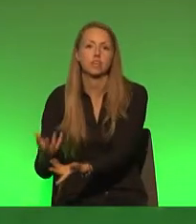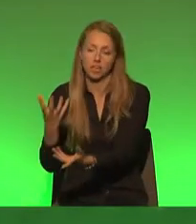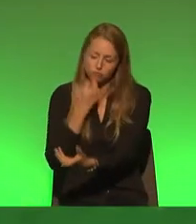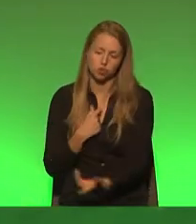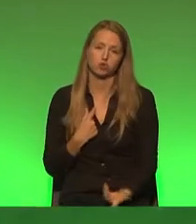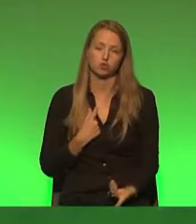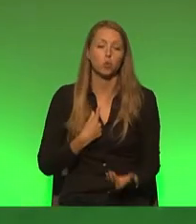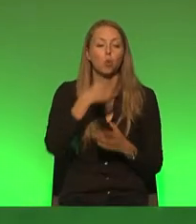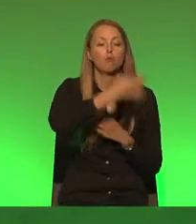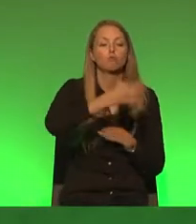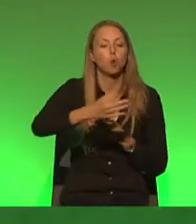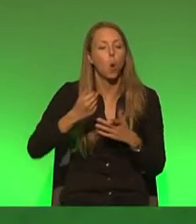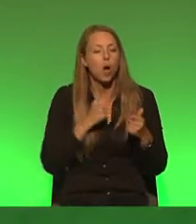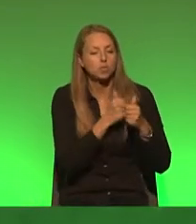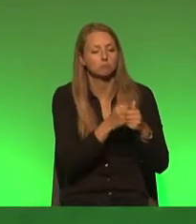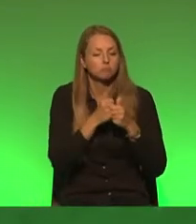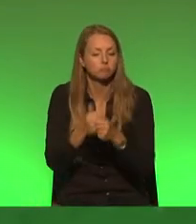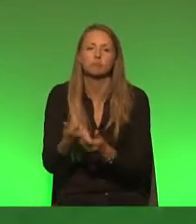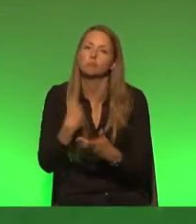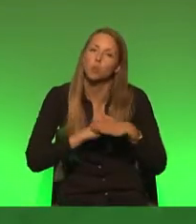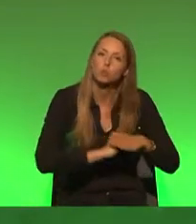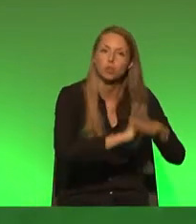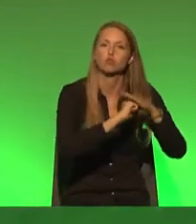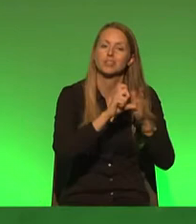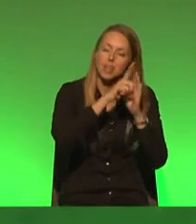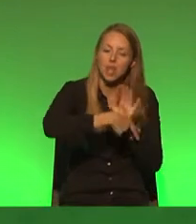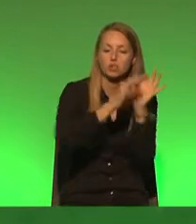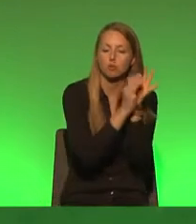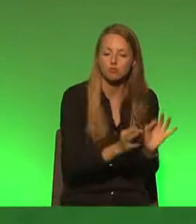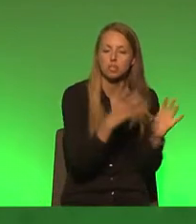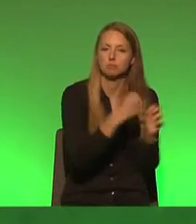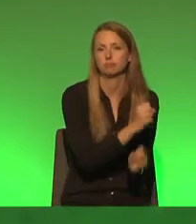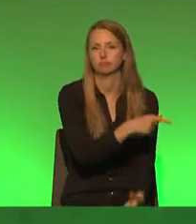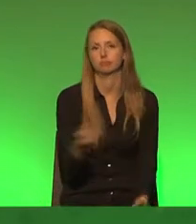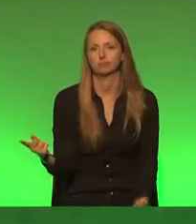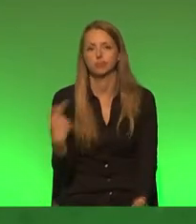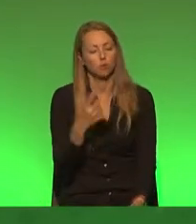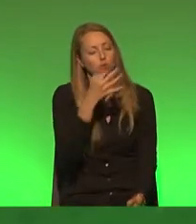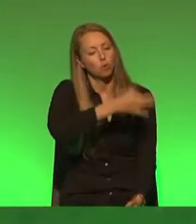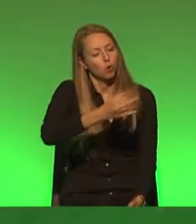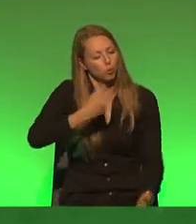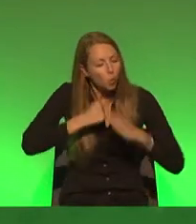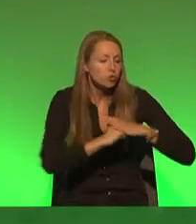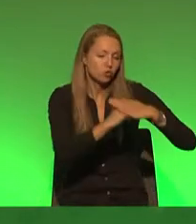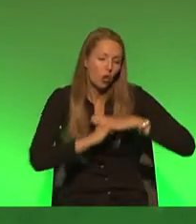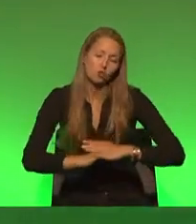vor Ort dazu beitragen, dass sie leistungsfähig spätestens zur Kommunalwahl ist, um euch vor Ort bestmöglich zu